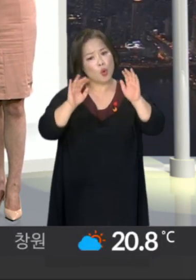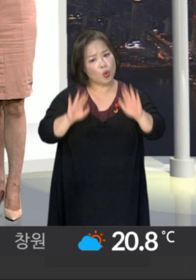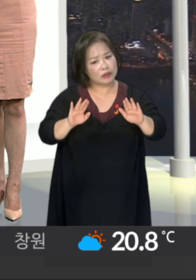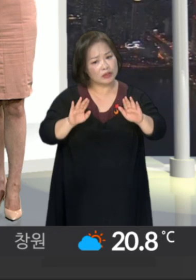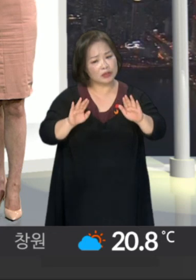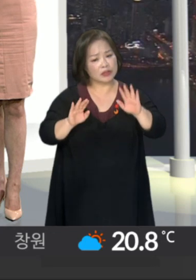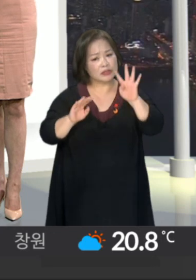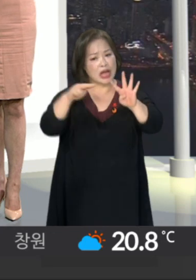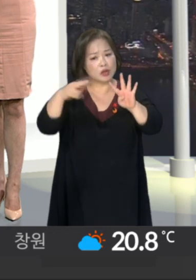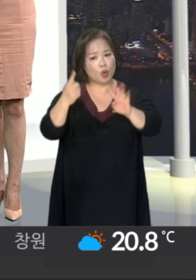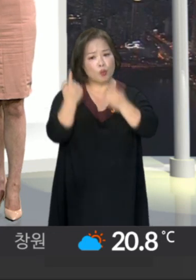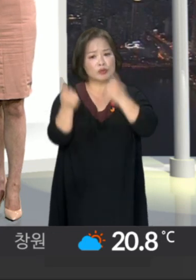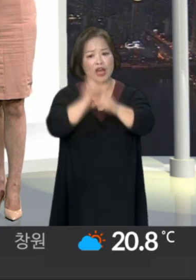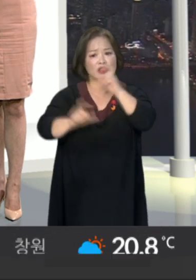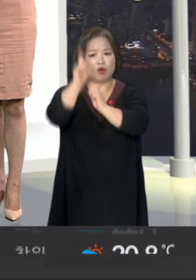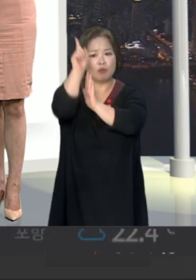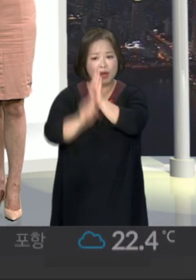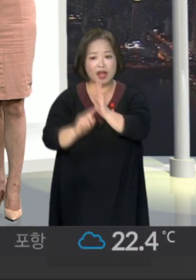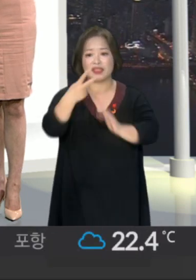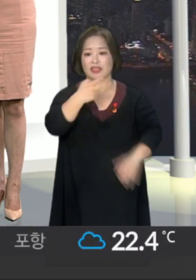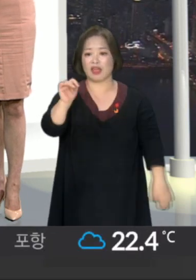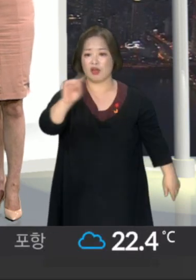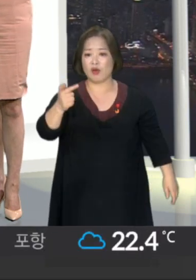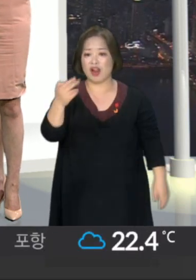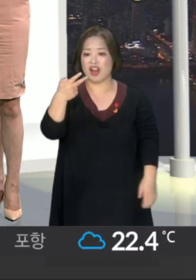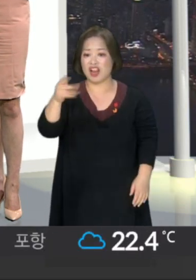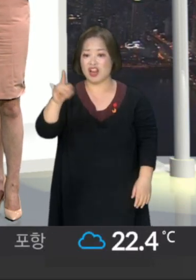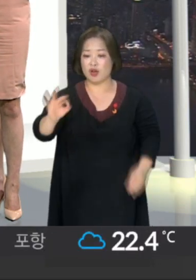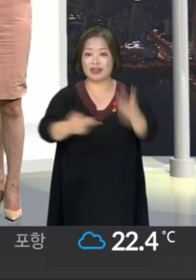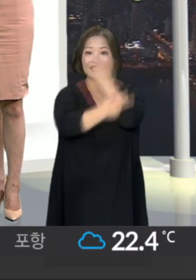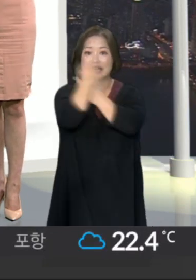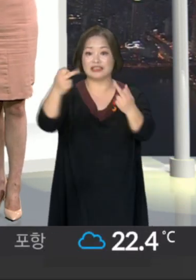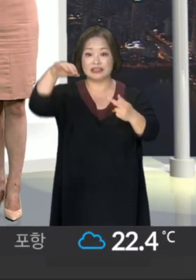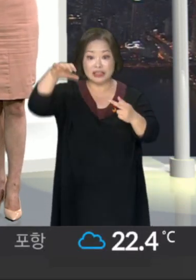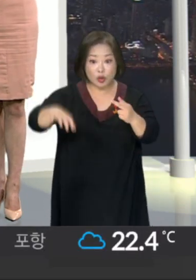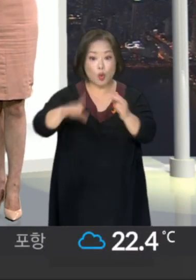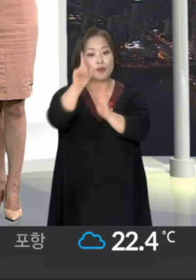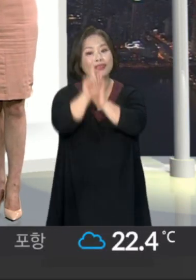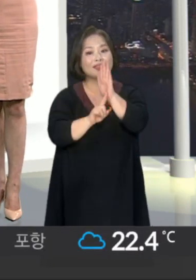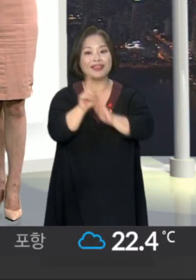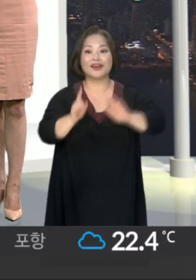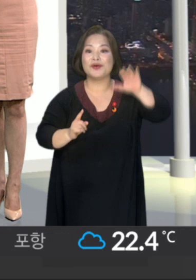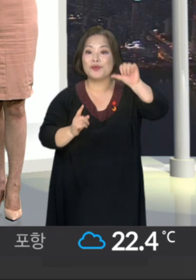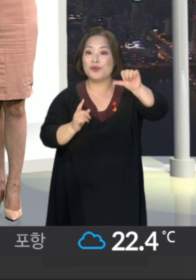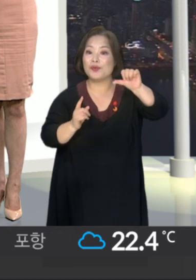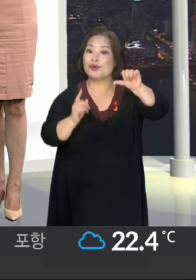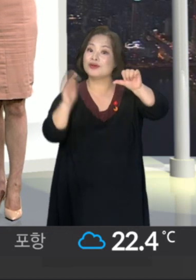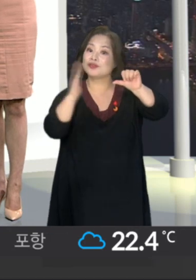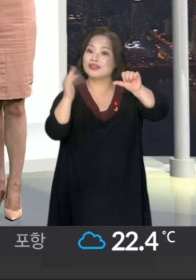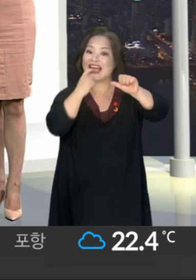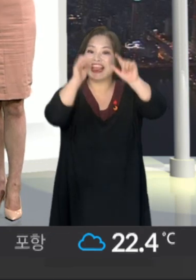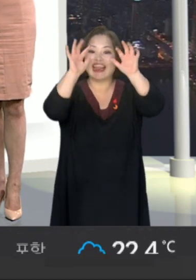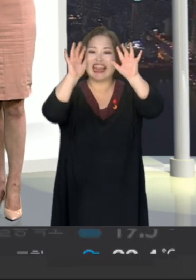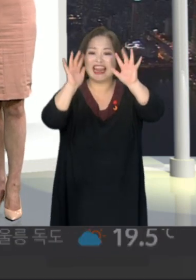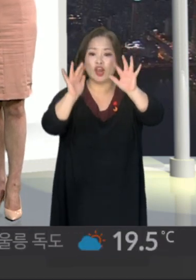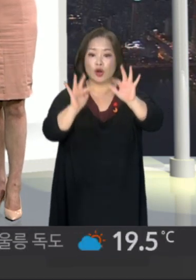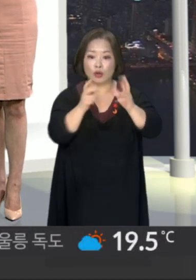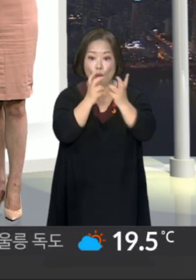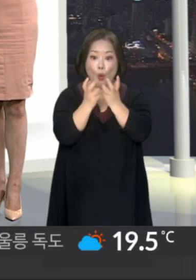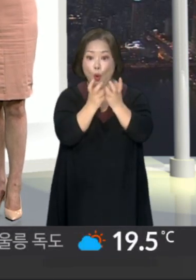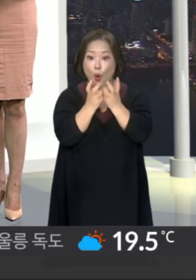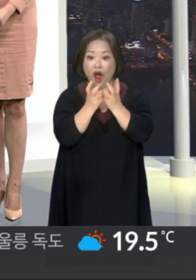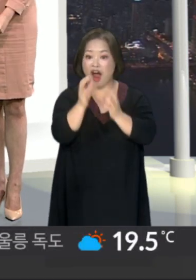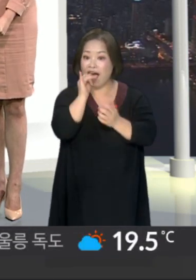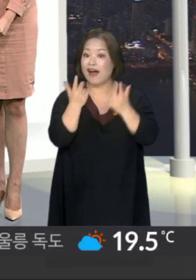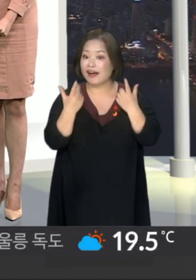4도가량이나 내려가겠고요. 대관령을 비롯한 일부 산지는 5도 안팎을 보이면서 서리가 내리거나 얼음도